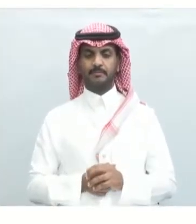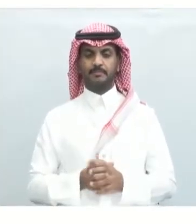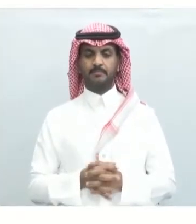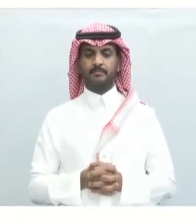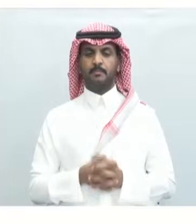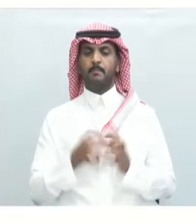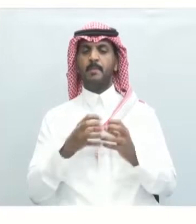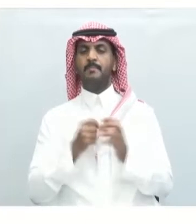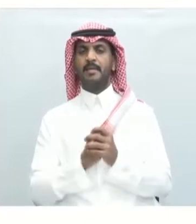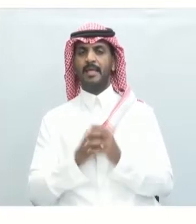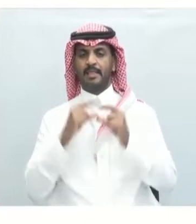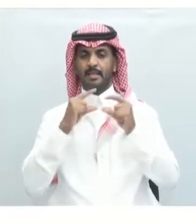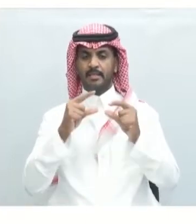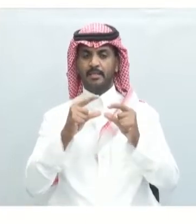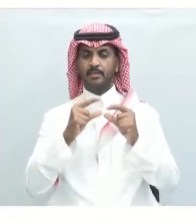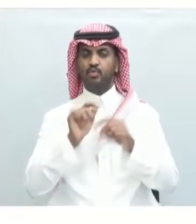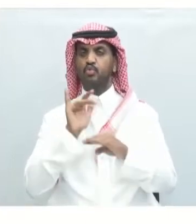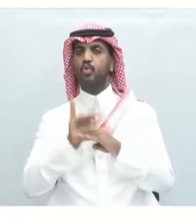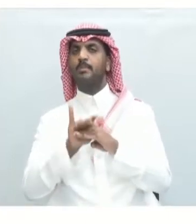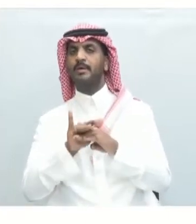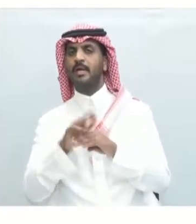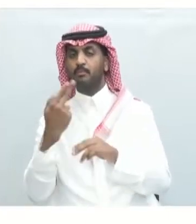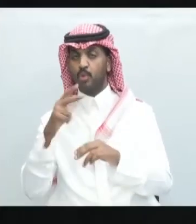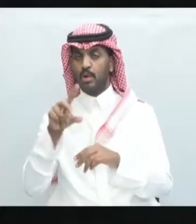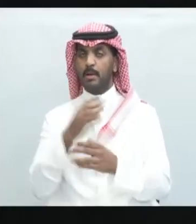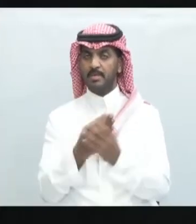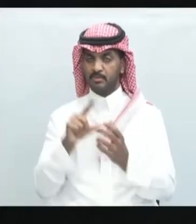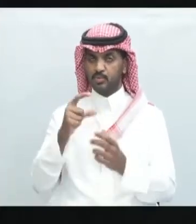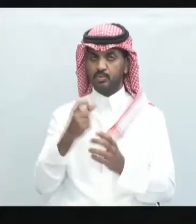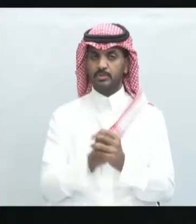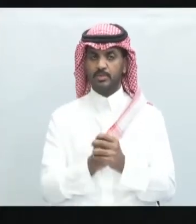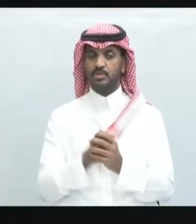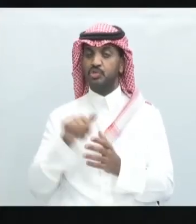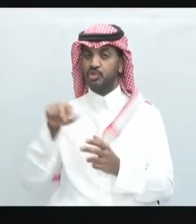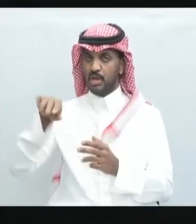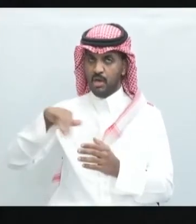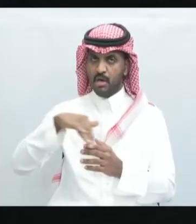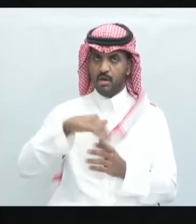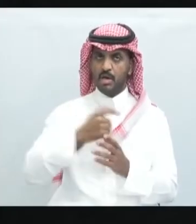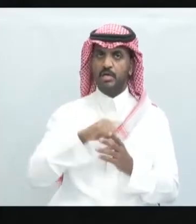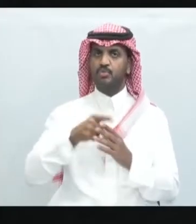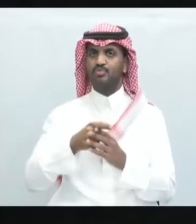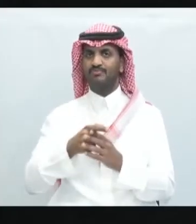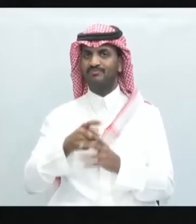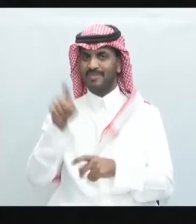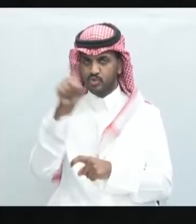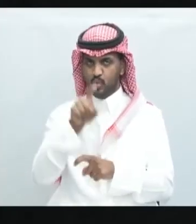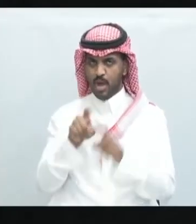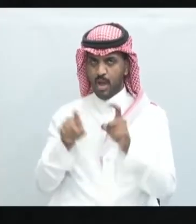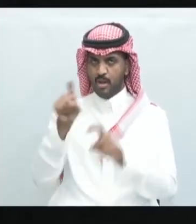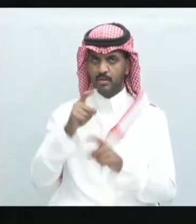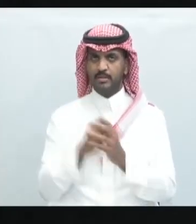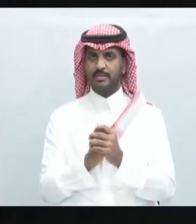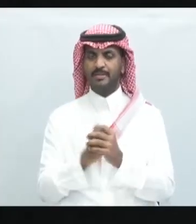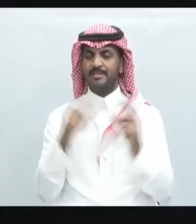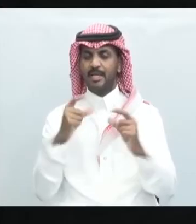ما معنى هذا الحديث يخبر عبد الله بن مسعود رضي الله عنه انه جاء الى النبي صلى الله عليه وسلم فساله وهذا ان دل